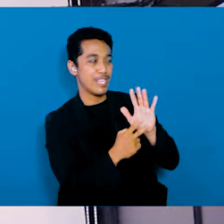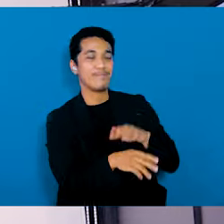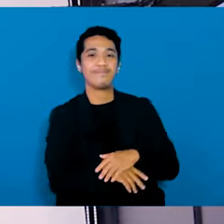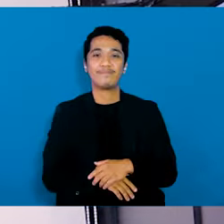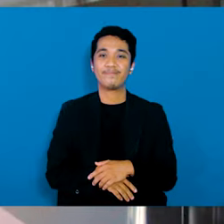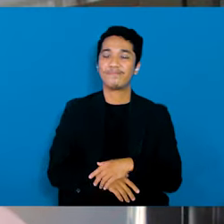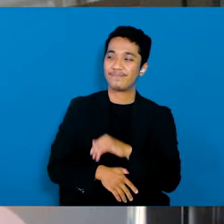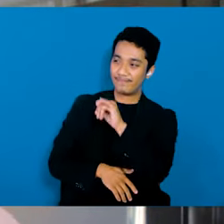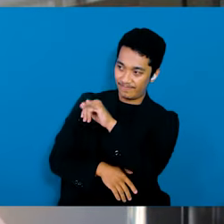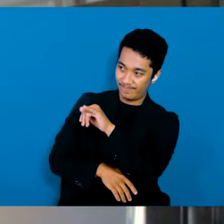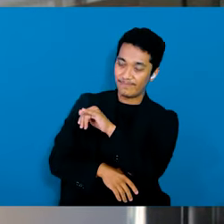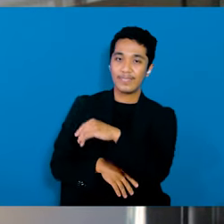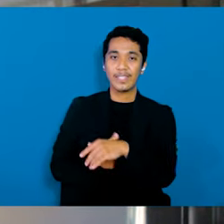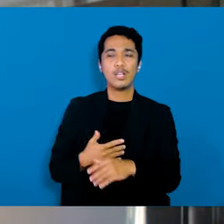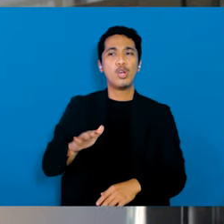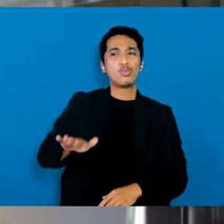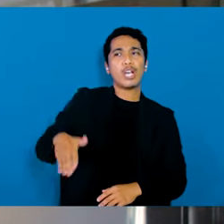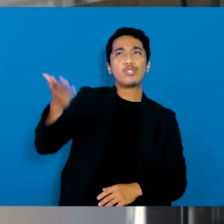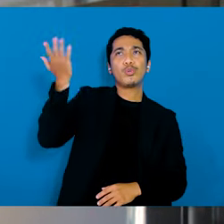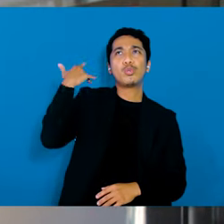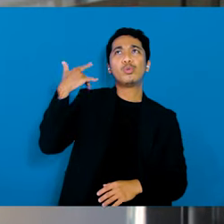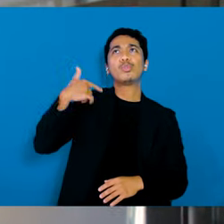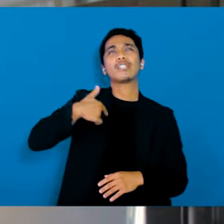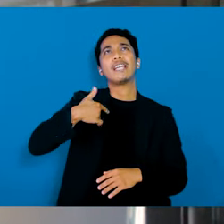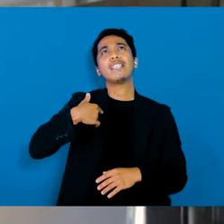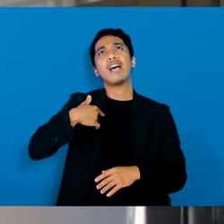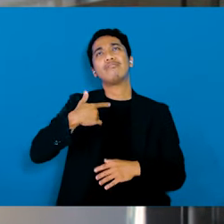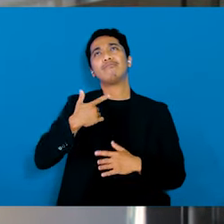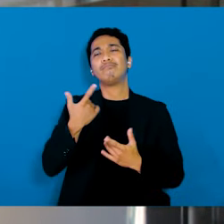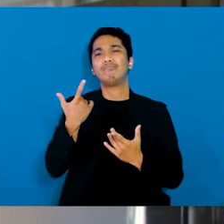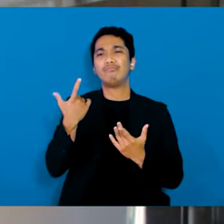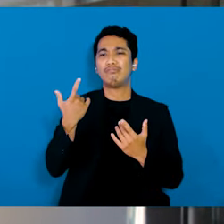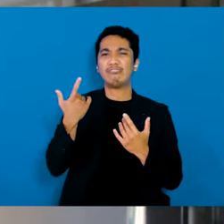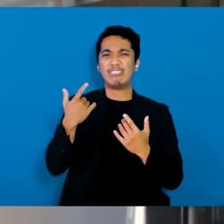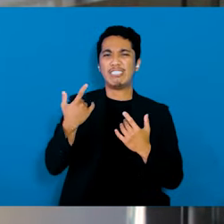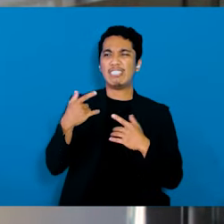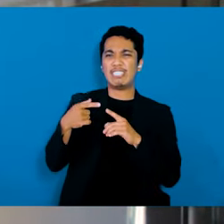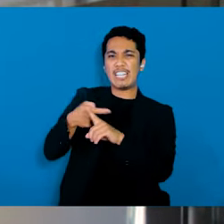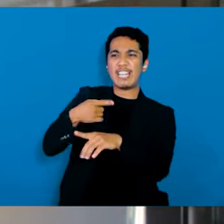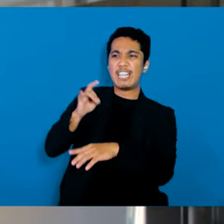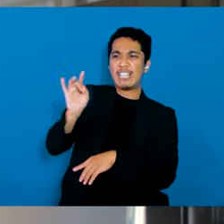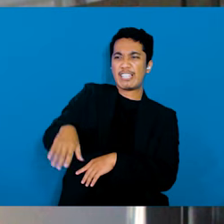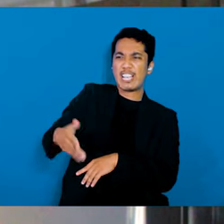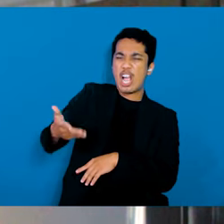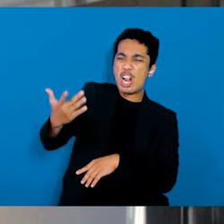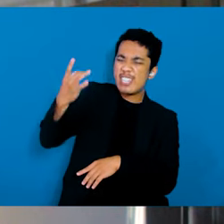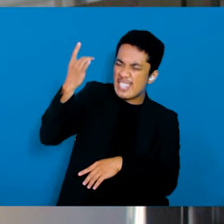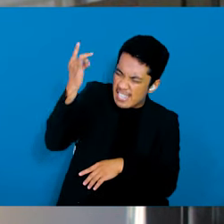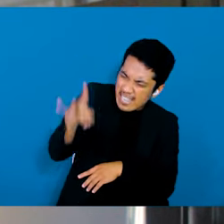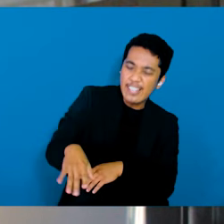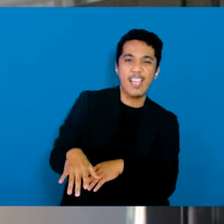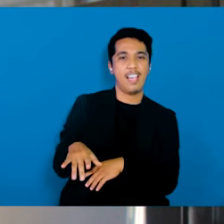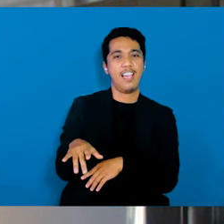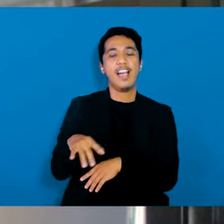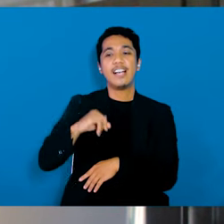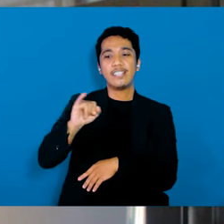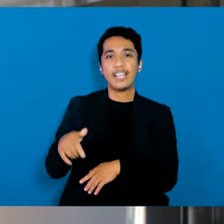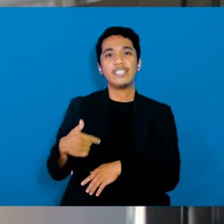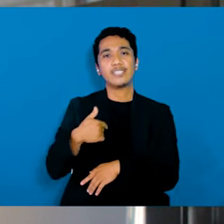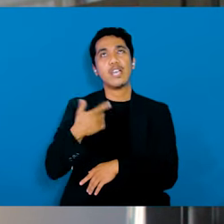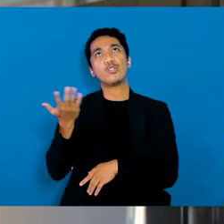Iya. Masa kecil saya ada di desa yang sangat sangat desa ya. Sehingga ketika masa kecil